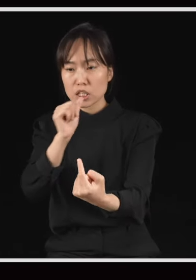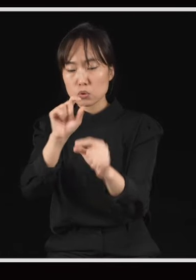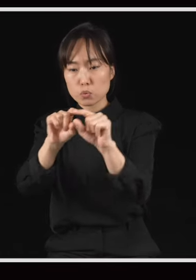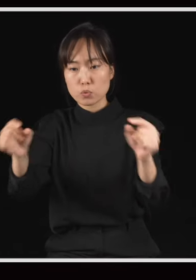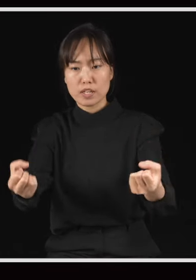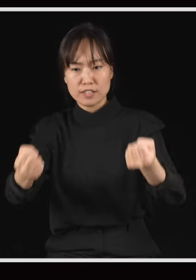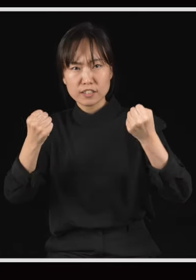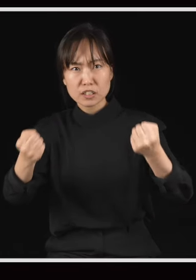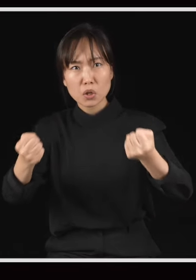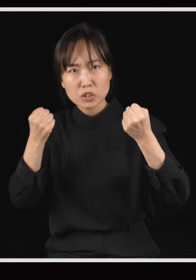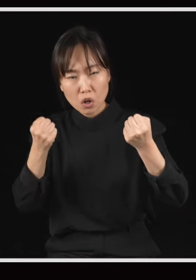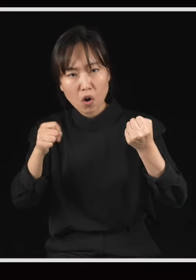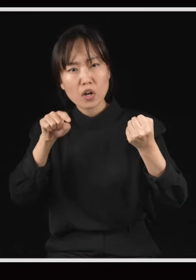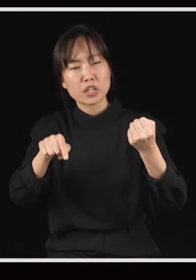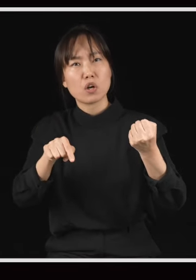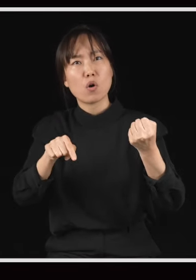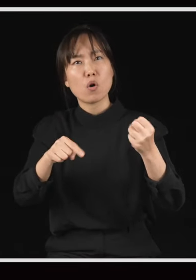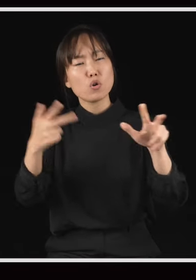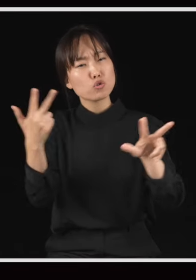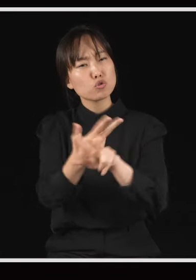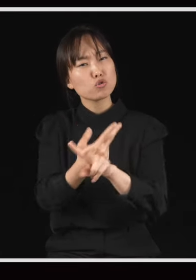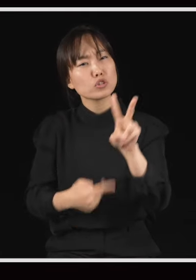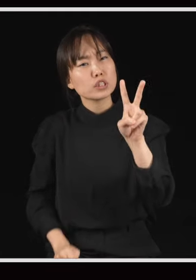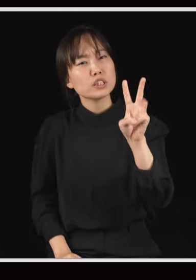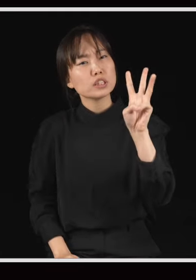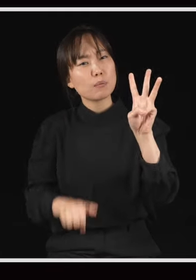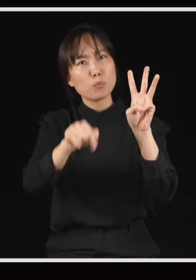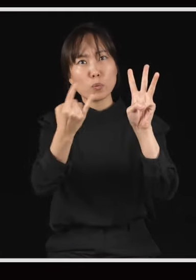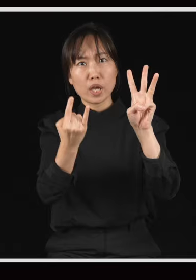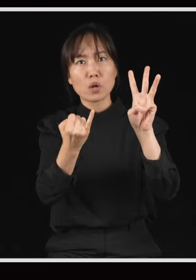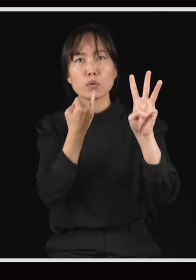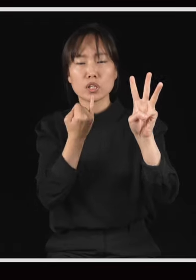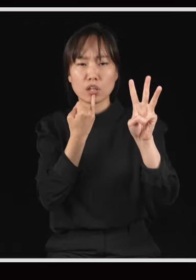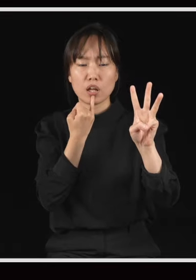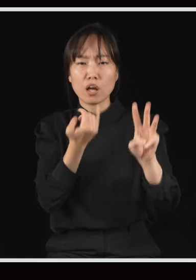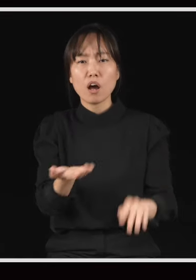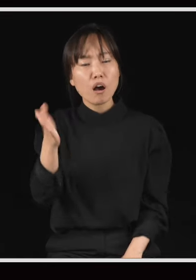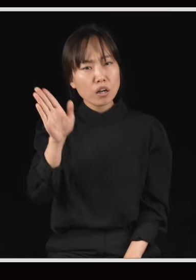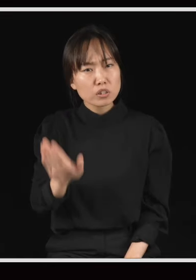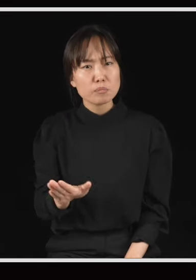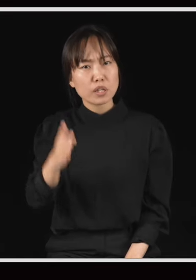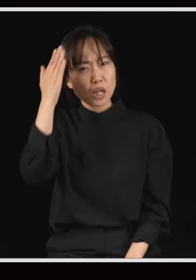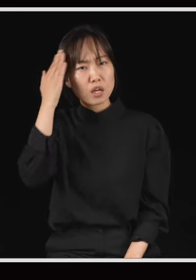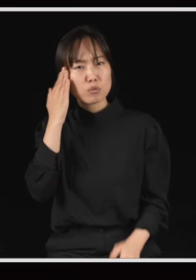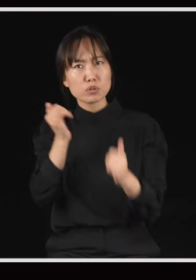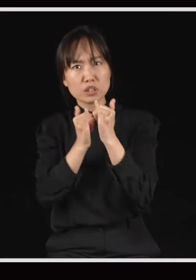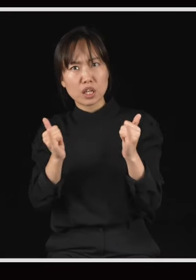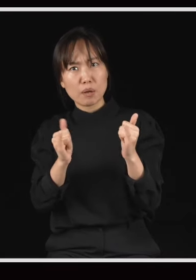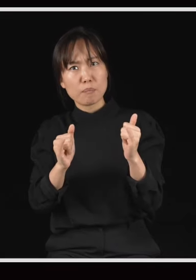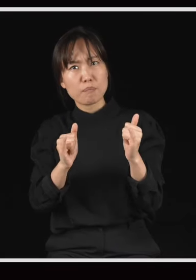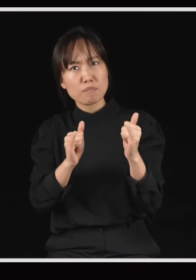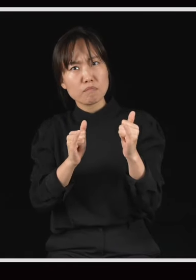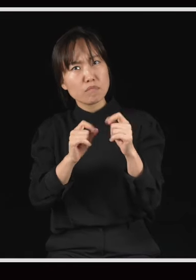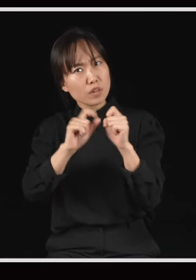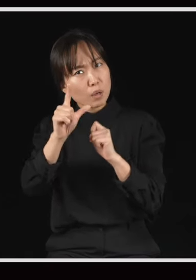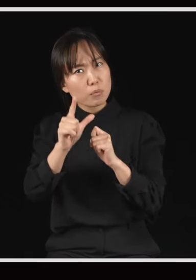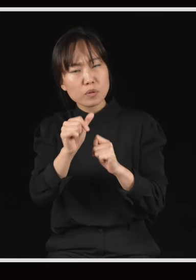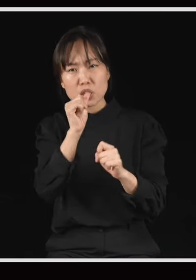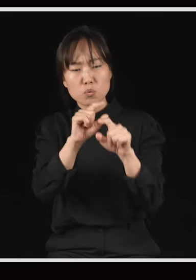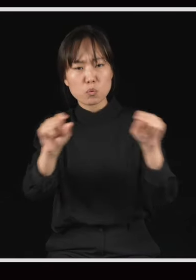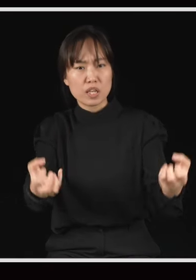되면 그때 일주일에 3번, 2번 하셔도 됩니다. 근데 대부분의 우리나라에 계시는 분들은 매일 하시는 게